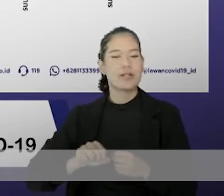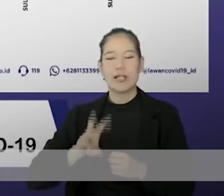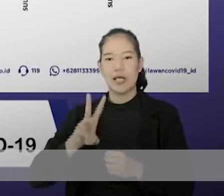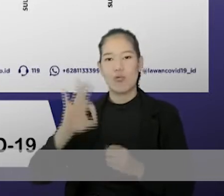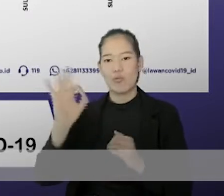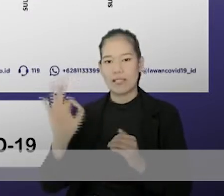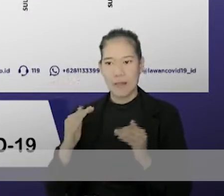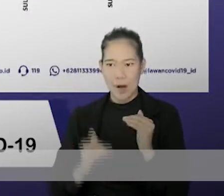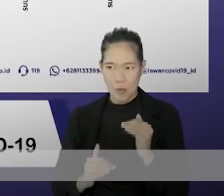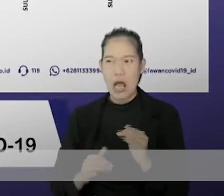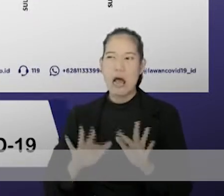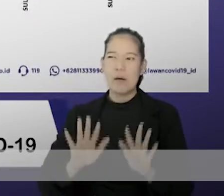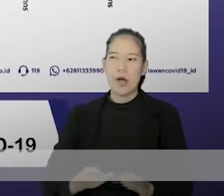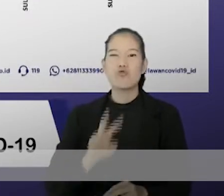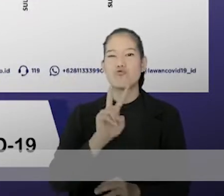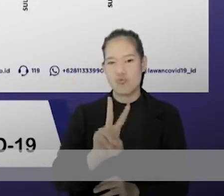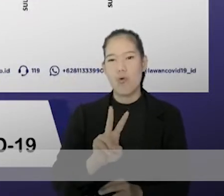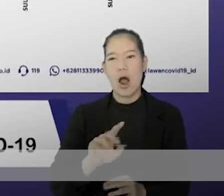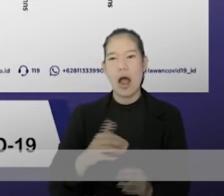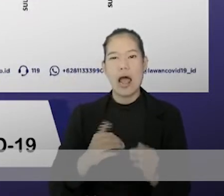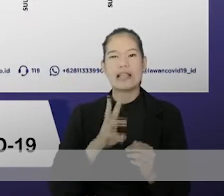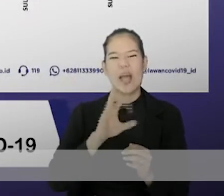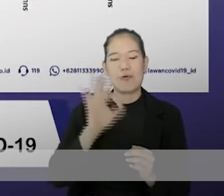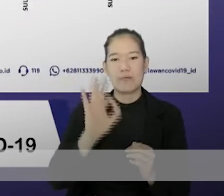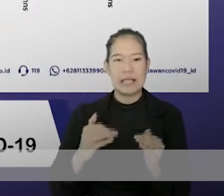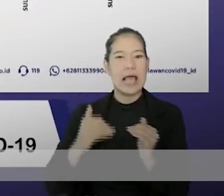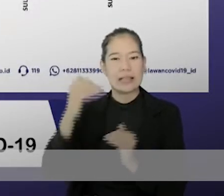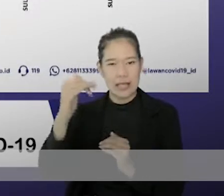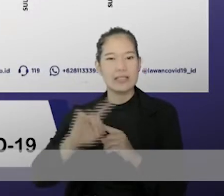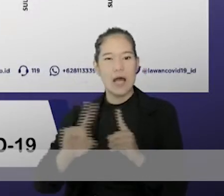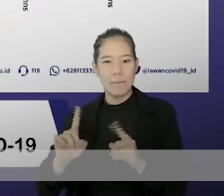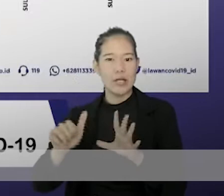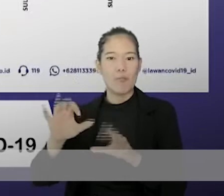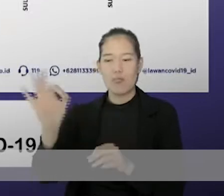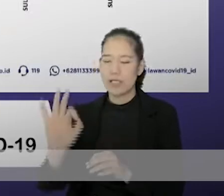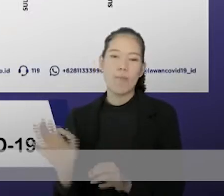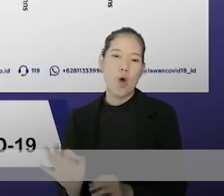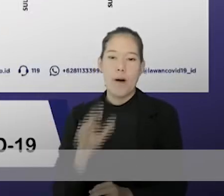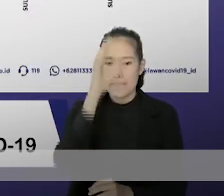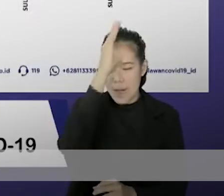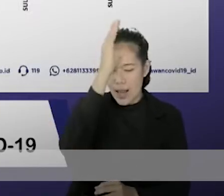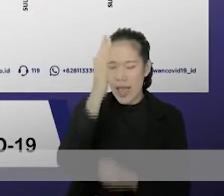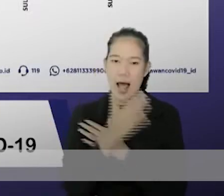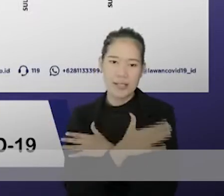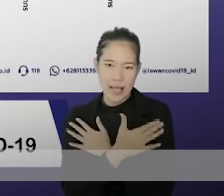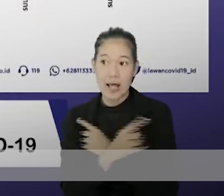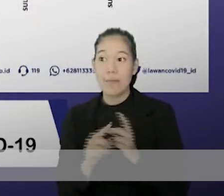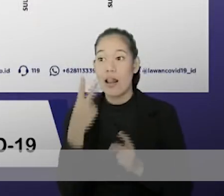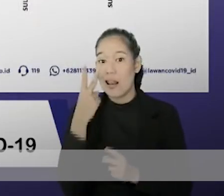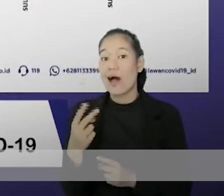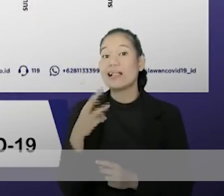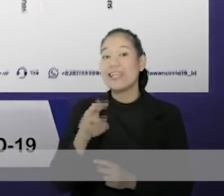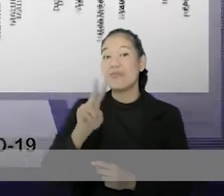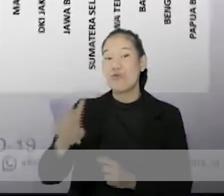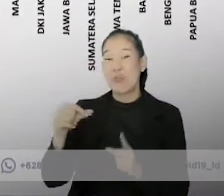hingga 13,38%. Dewi mengatakan hal tersebut merupakan progres yang sangat baik karena seluruh